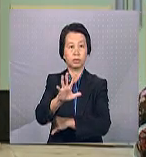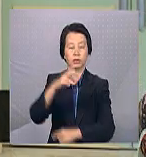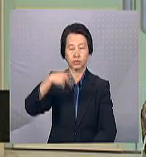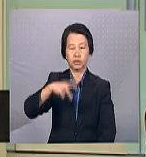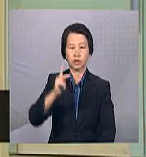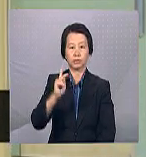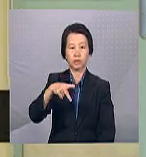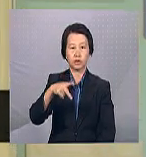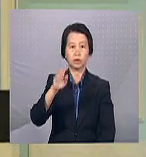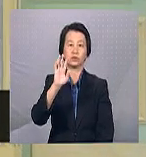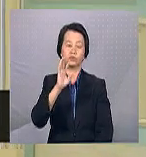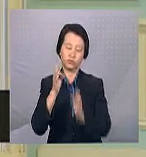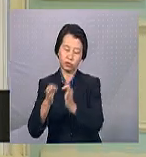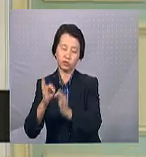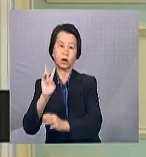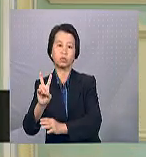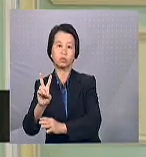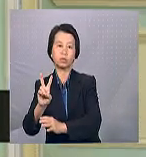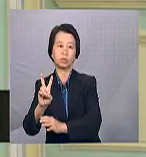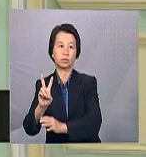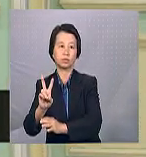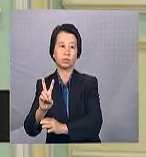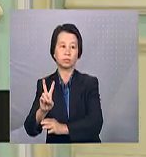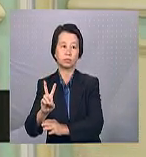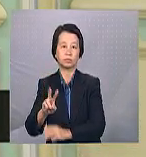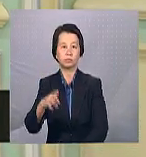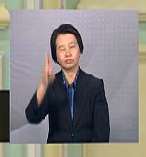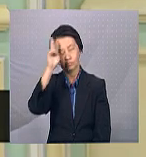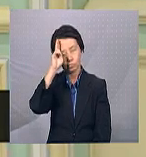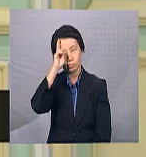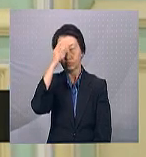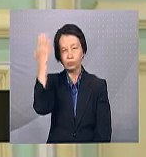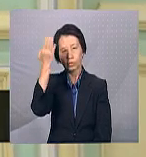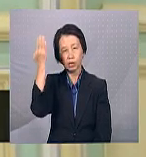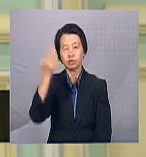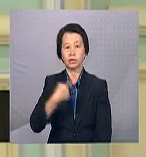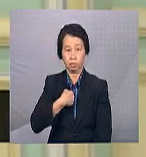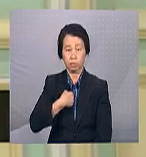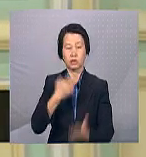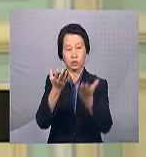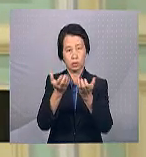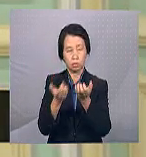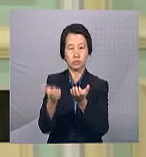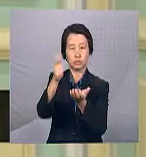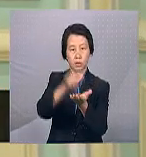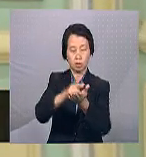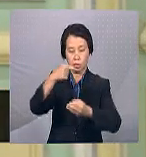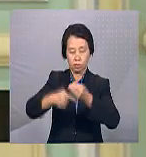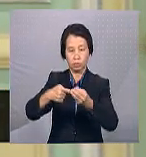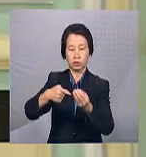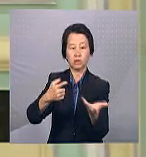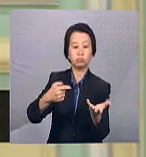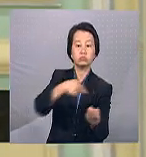PKP kedua dilaksanakan. Seperti biasa, saya ingin melaporkan tentang